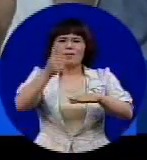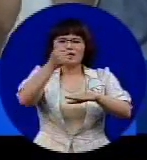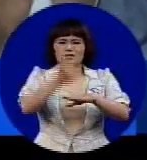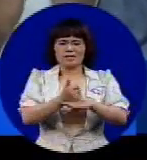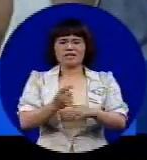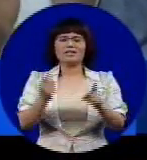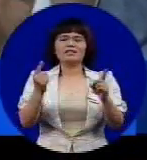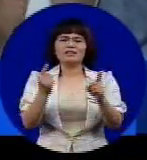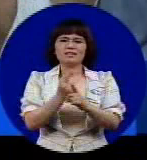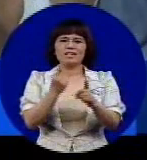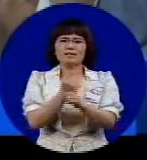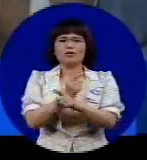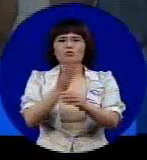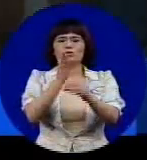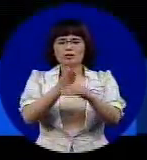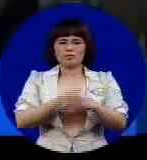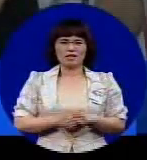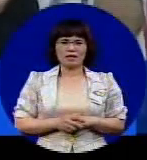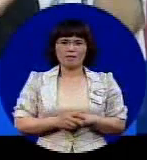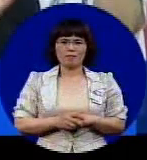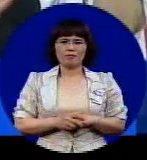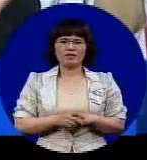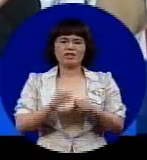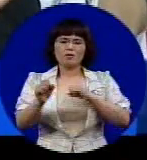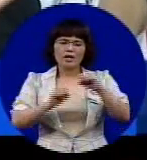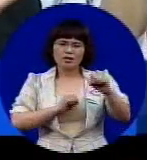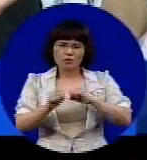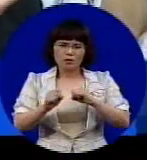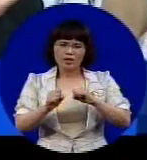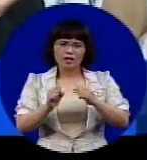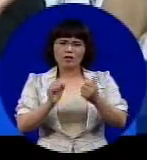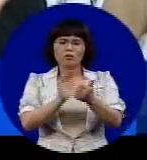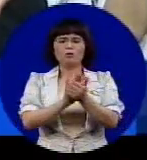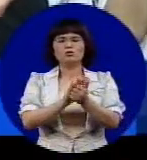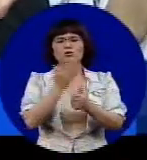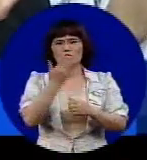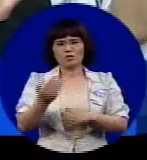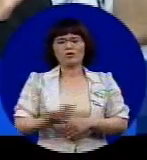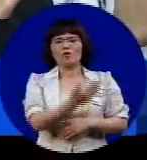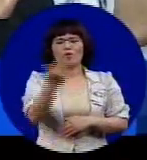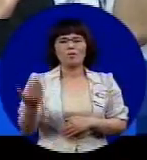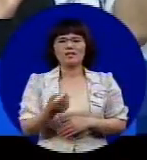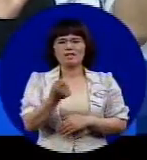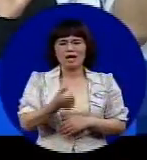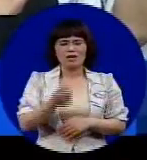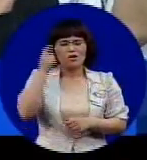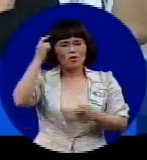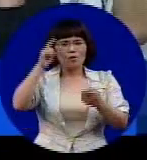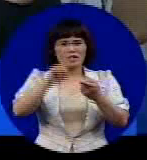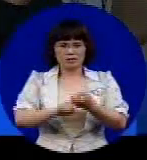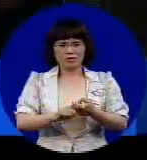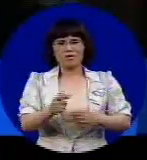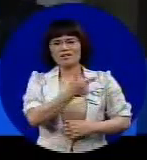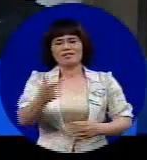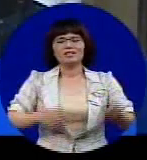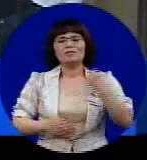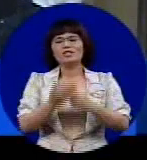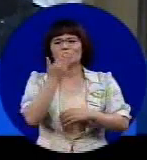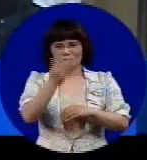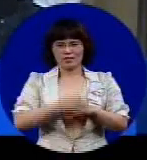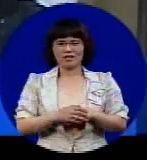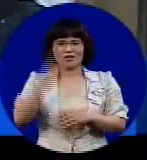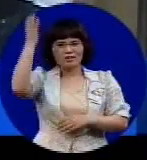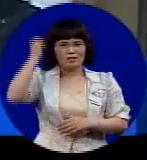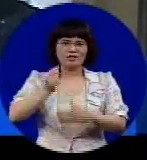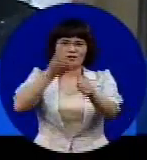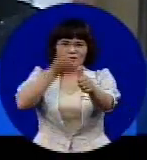하나둘씩 세상을 바꿔나가고 있습니다. 이 움직임에 박차를 가하는데 여러분의 조그만 관심도 큰 원동력이 될